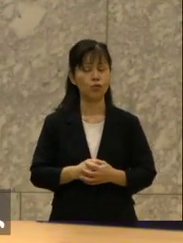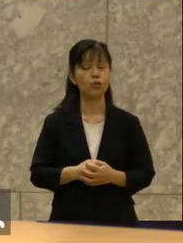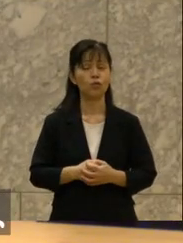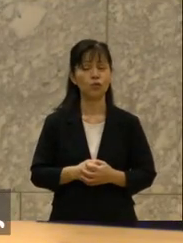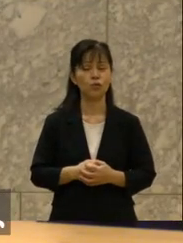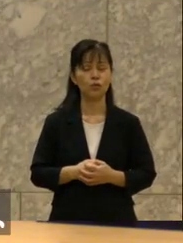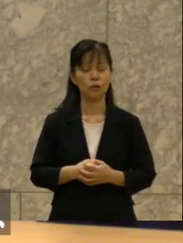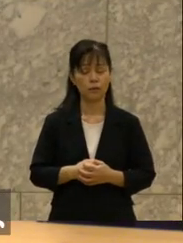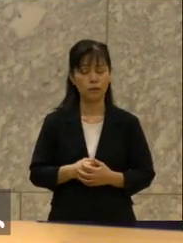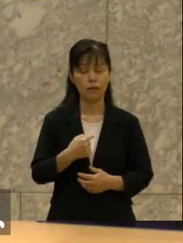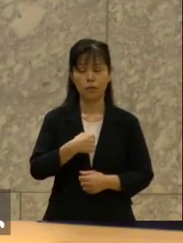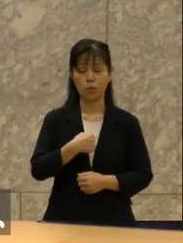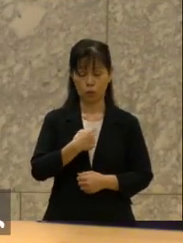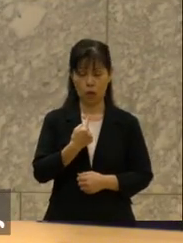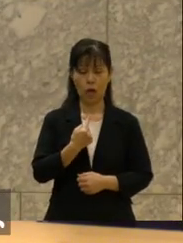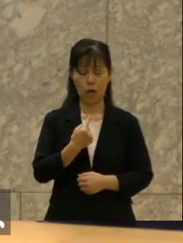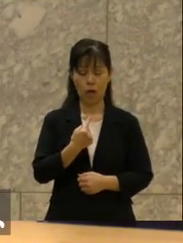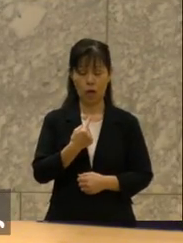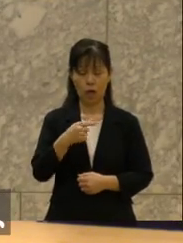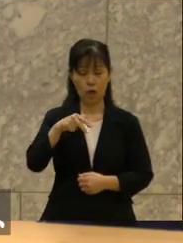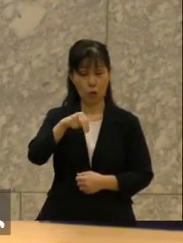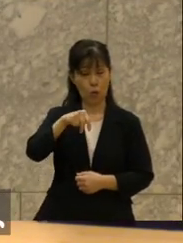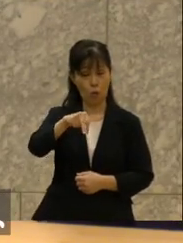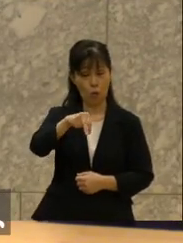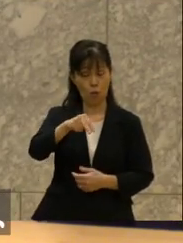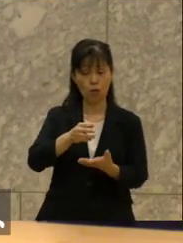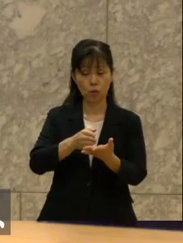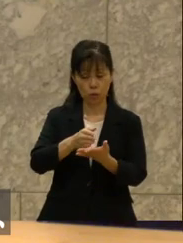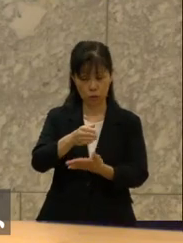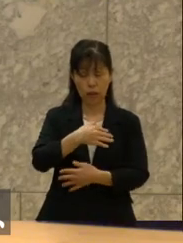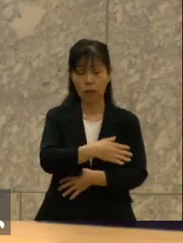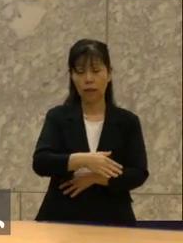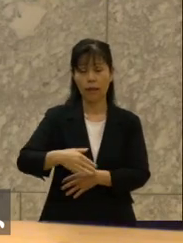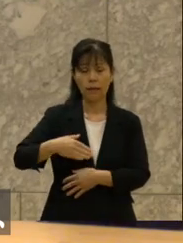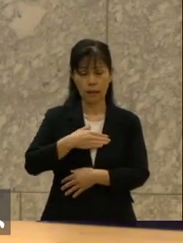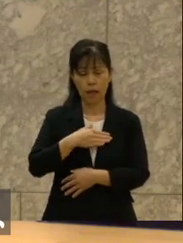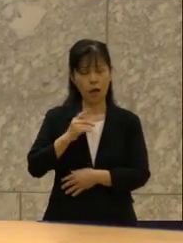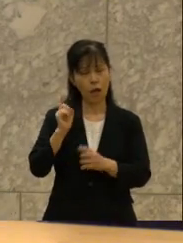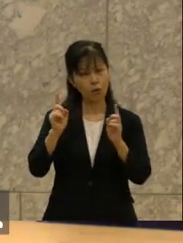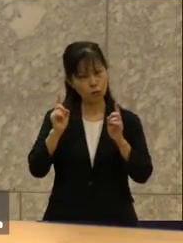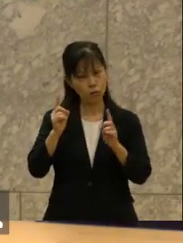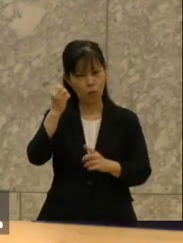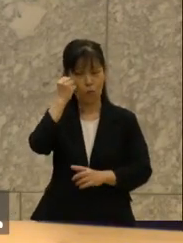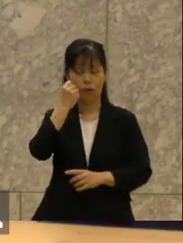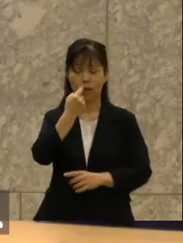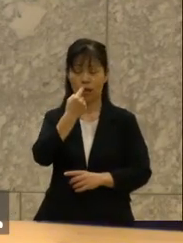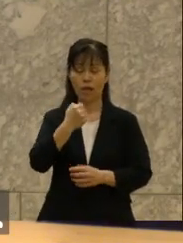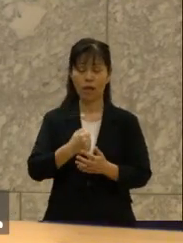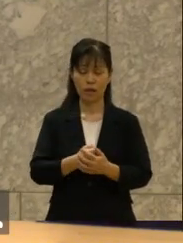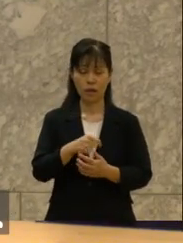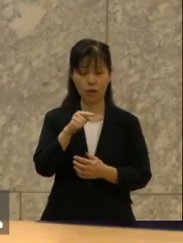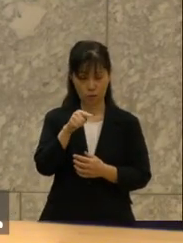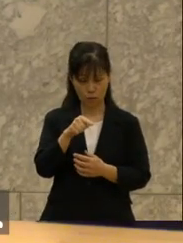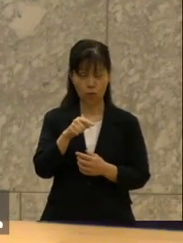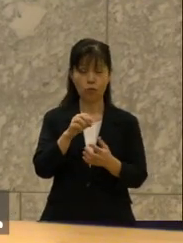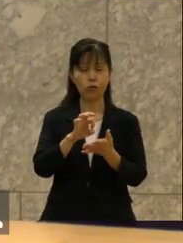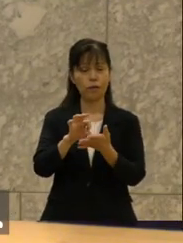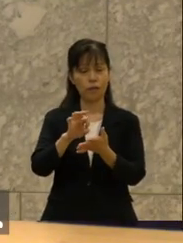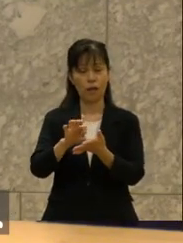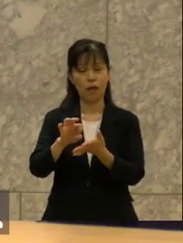僕ので競歩を通してすごく体で遊ぶことを覚えたというかこういう風に体を使って